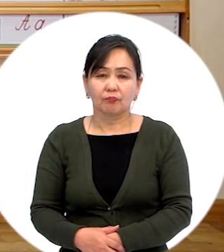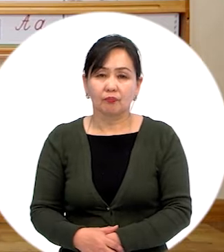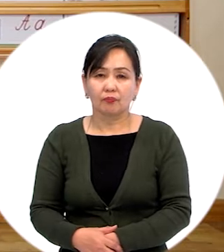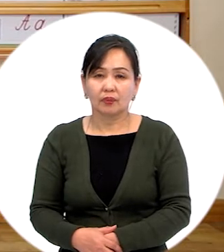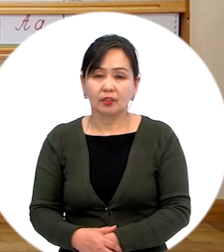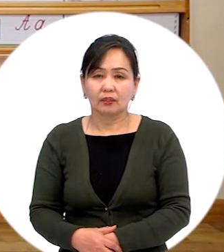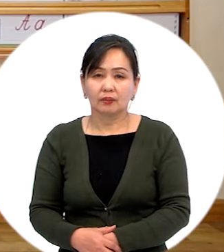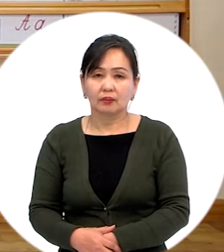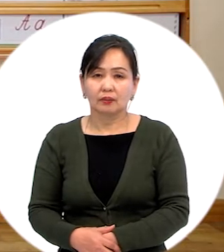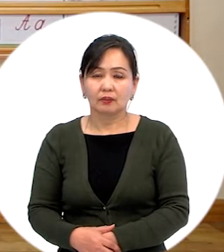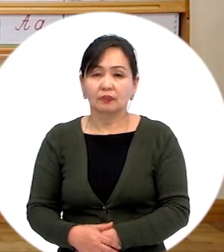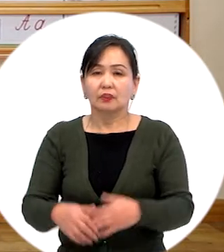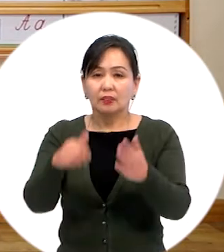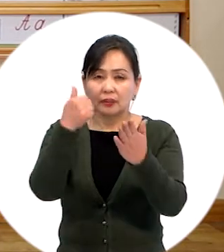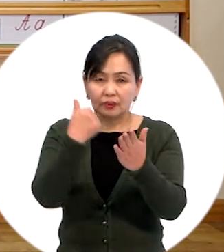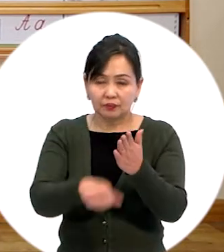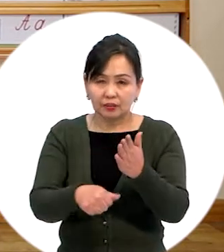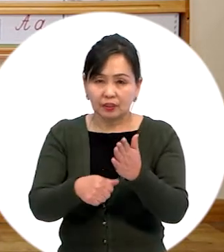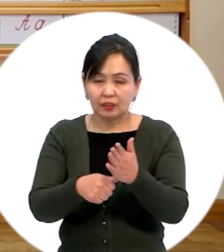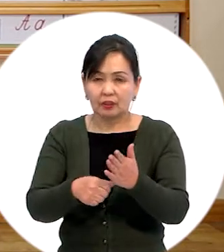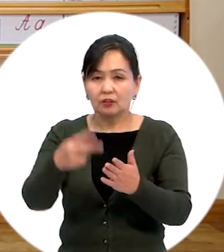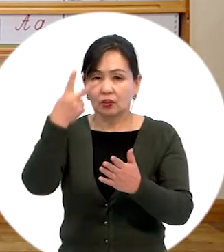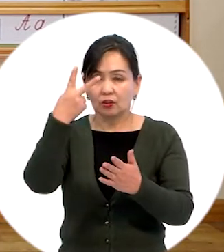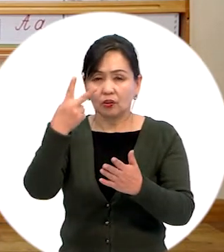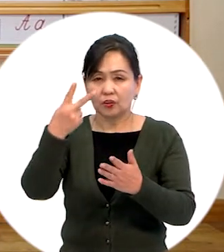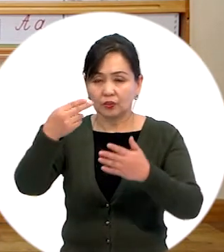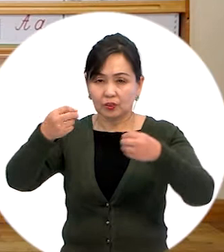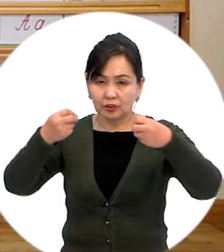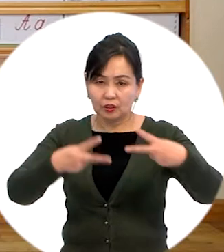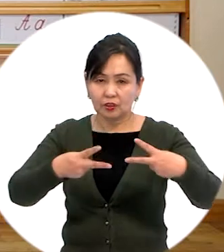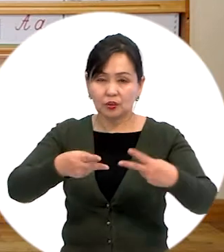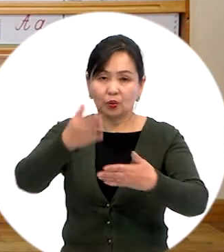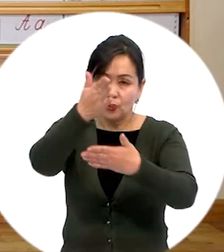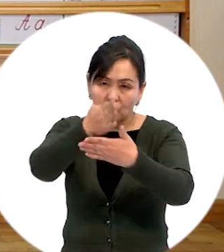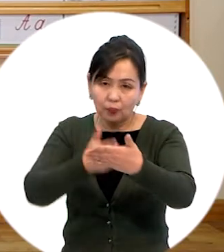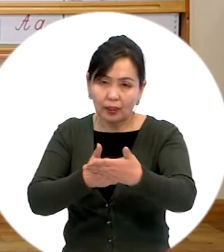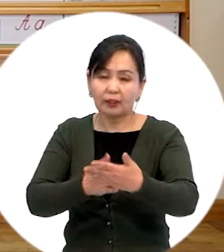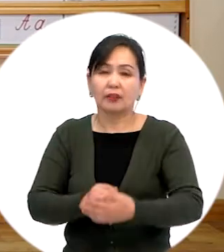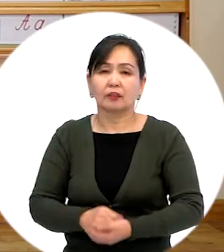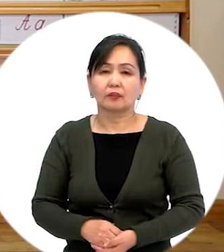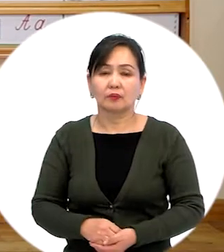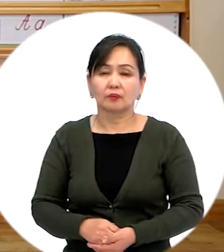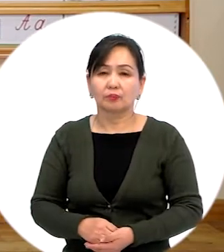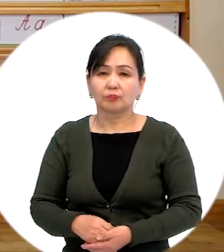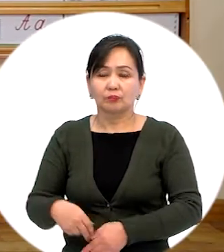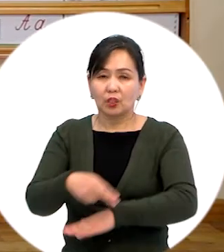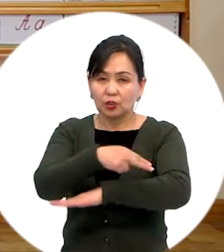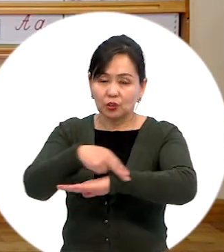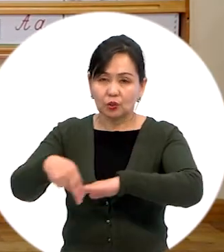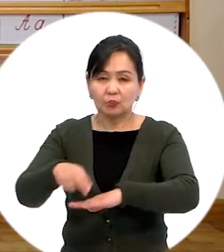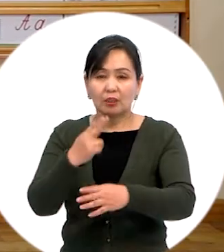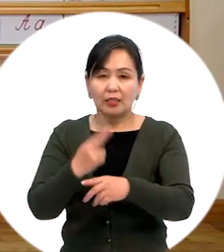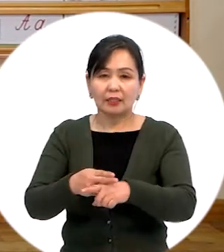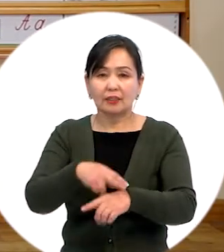За, бичсэн нүрээ дэвтрийнхаа нүрийг 2 багнанд хуваая. За, шугам